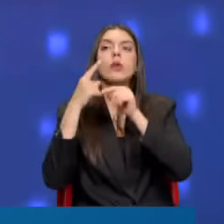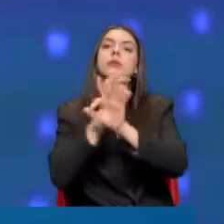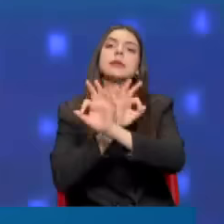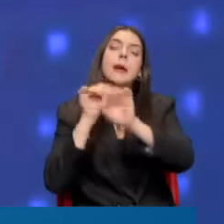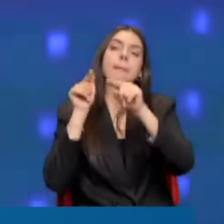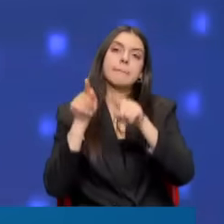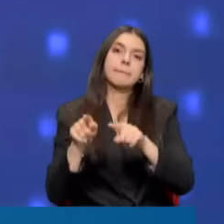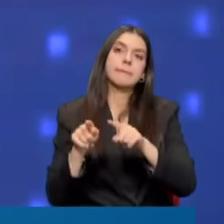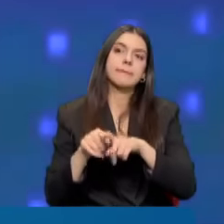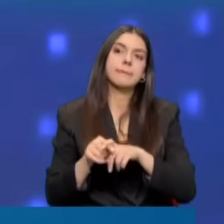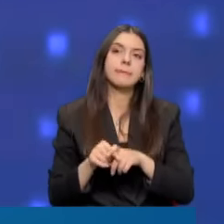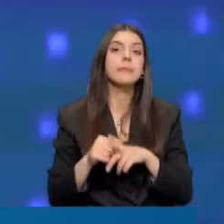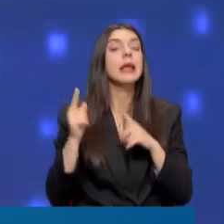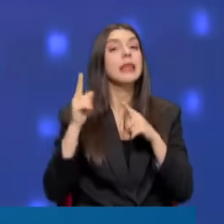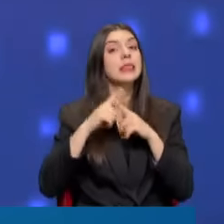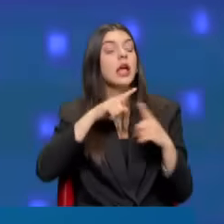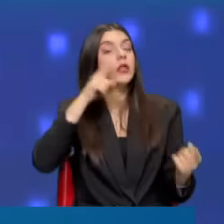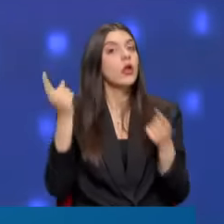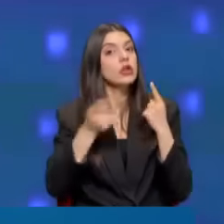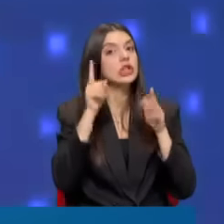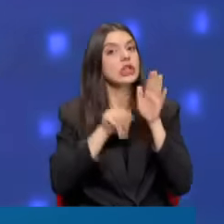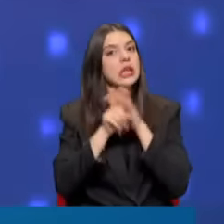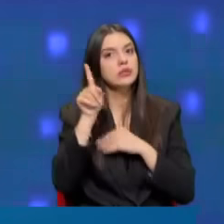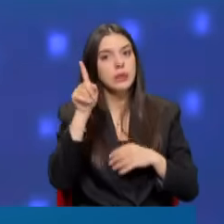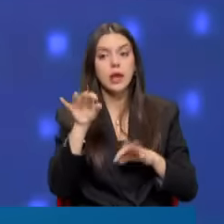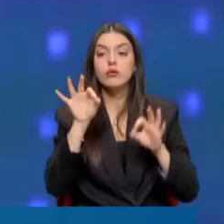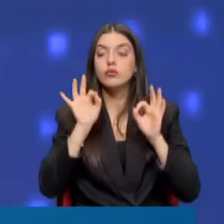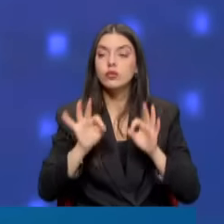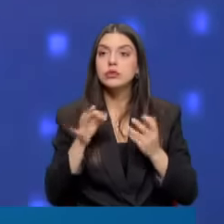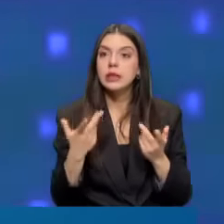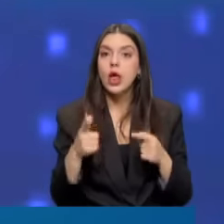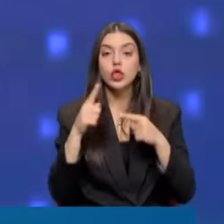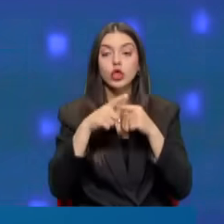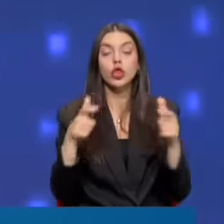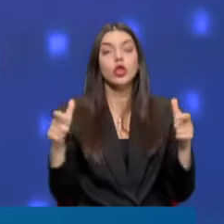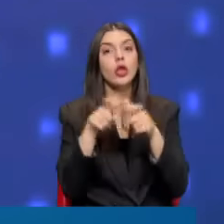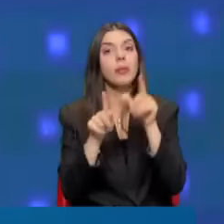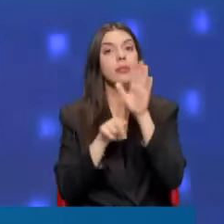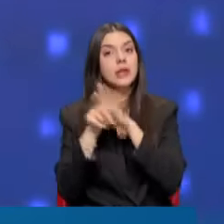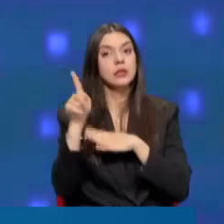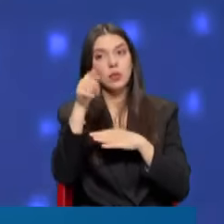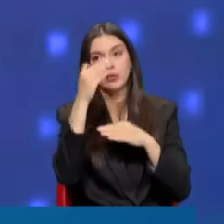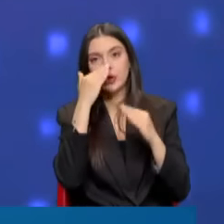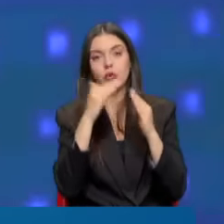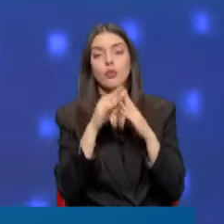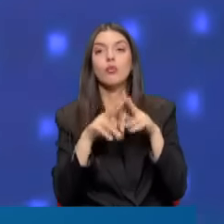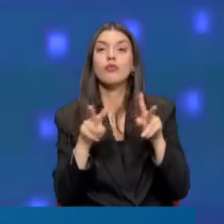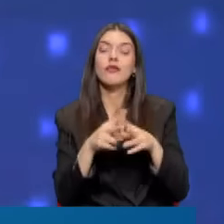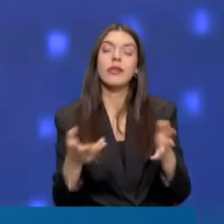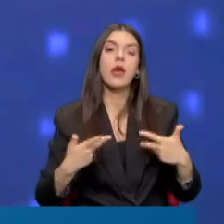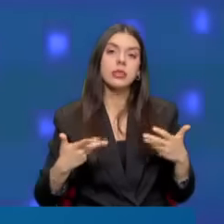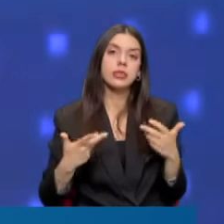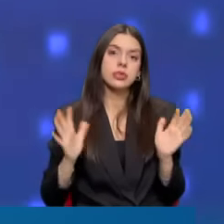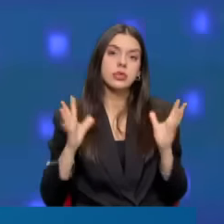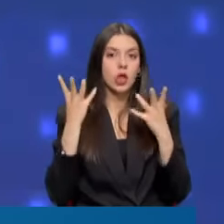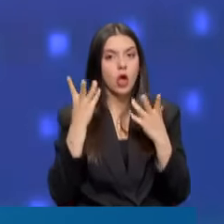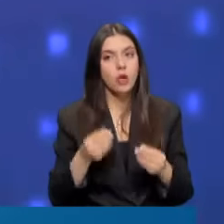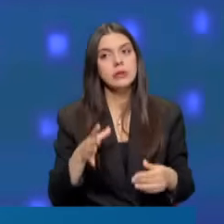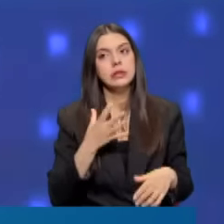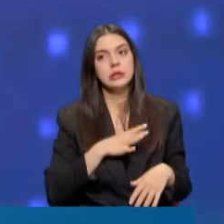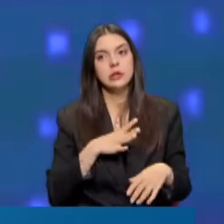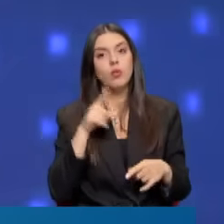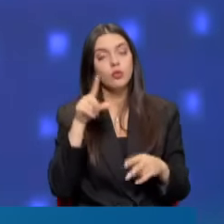şey teknolojik gelişmelere güncel gelişmelere toplumsal gelişmelere ayak uyduracak bir müfredat oluşturalım